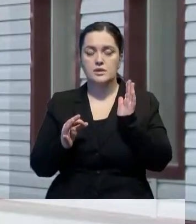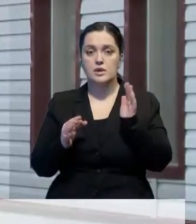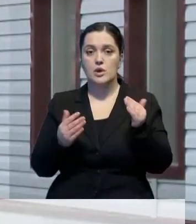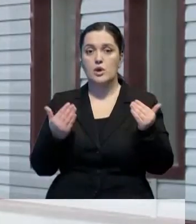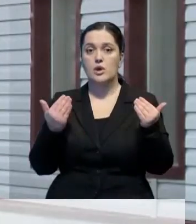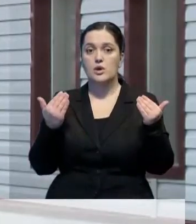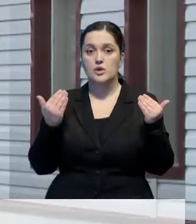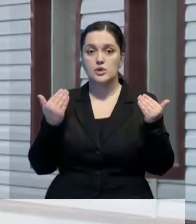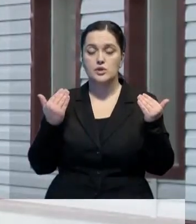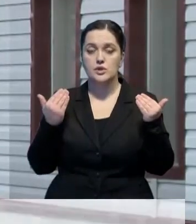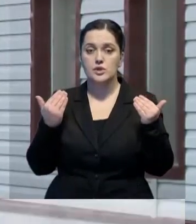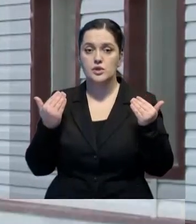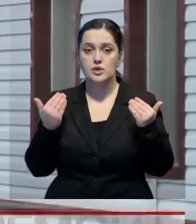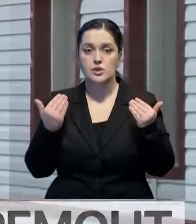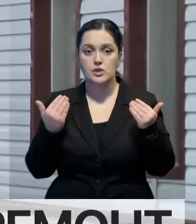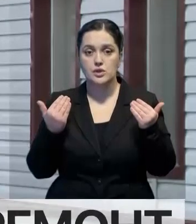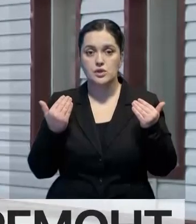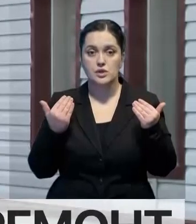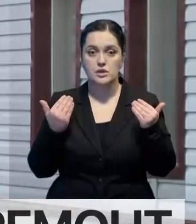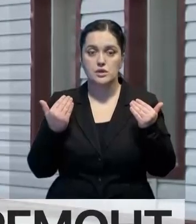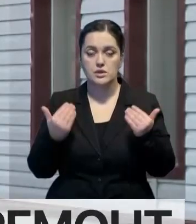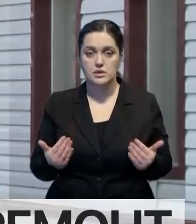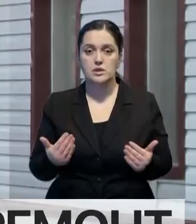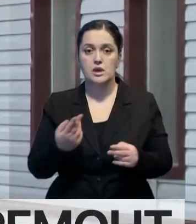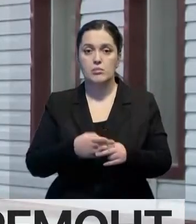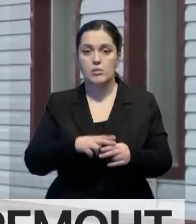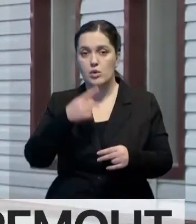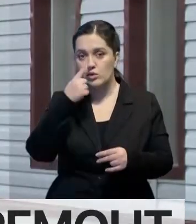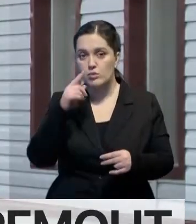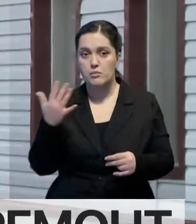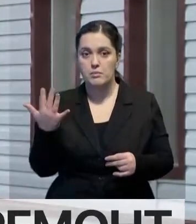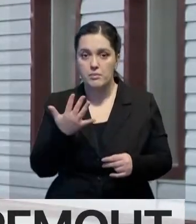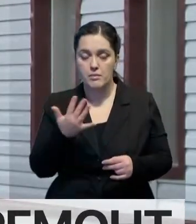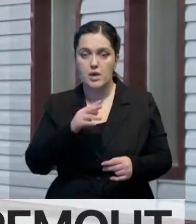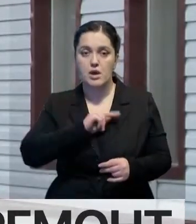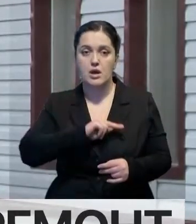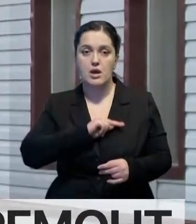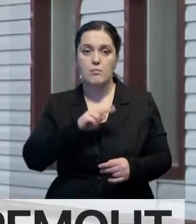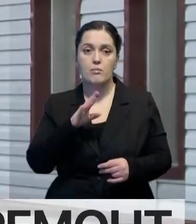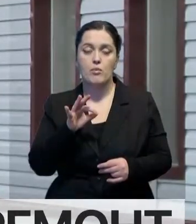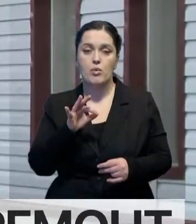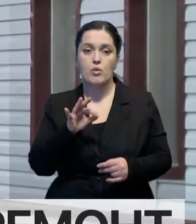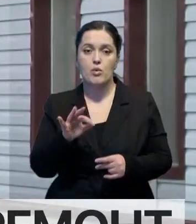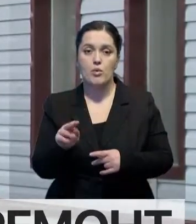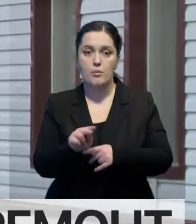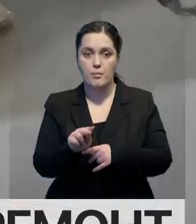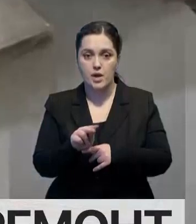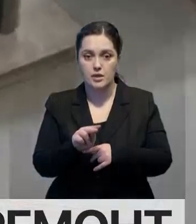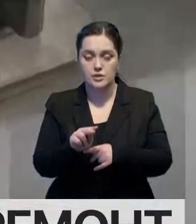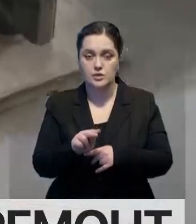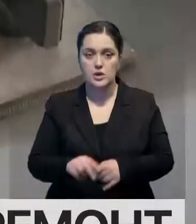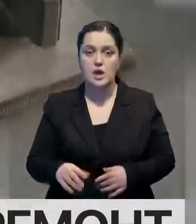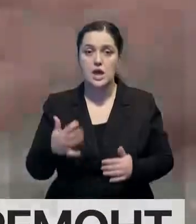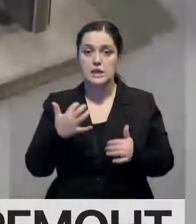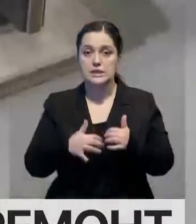Сейчас производится работа на котлогате станционного номер 5. Производятся работы по монтажу фронтового тылового экрана. Но